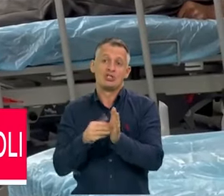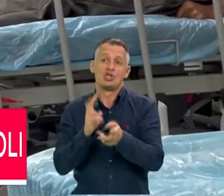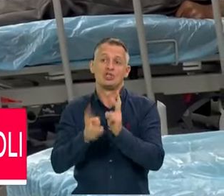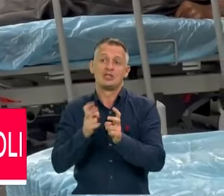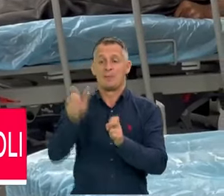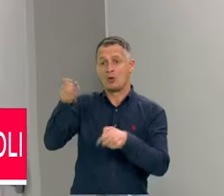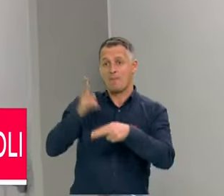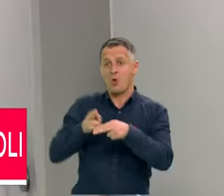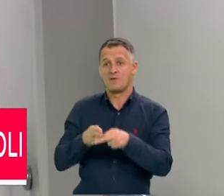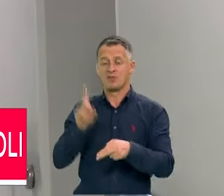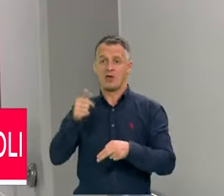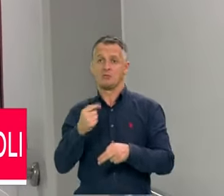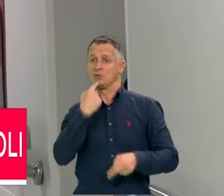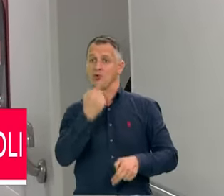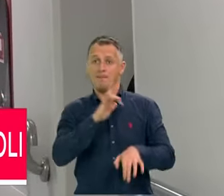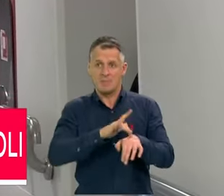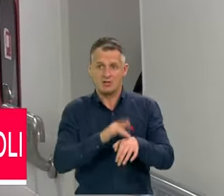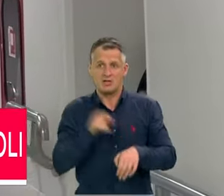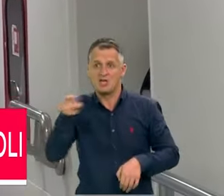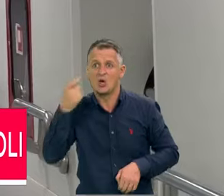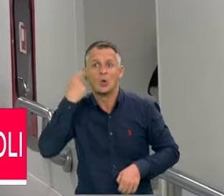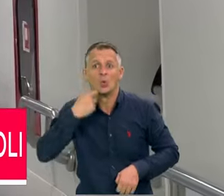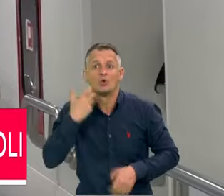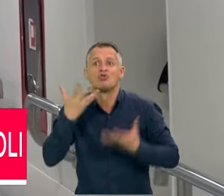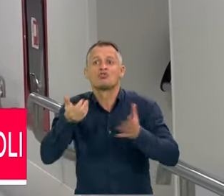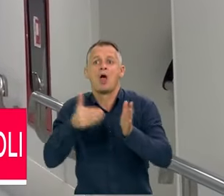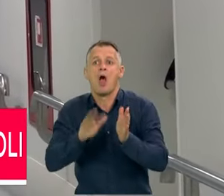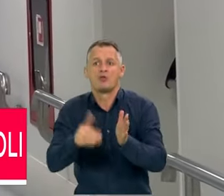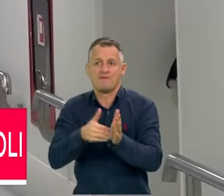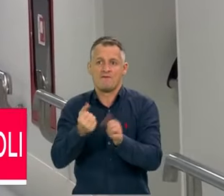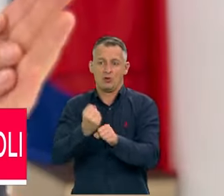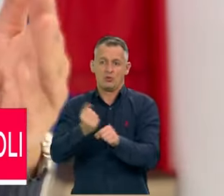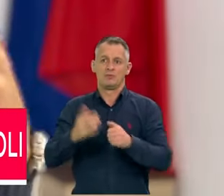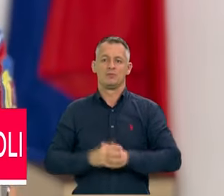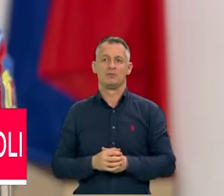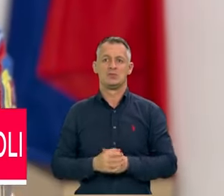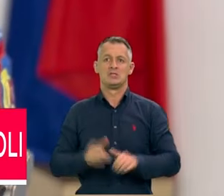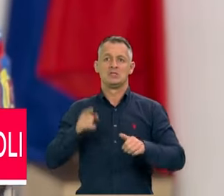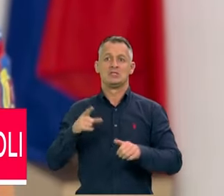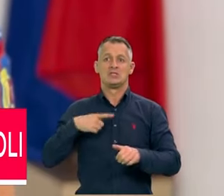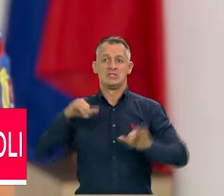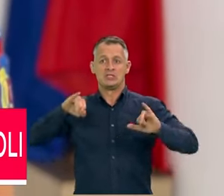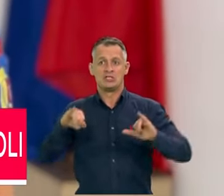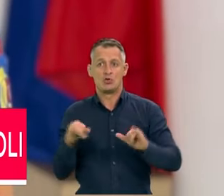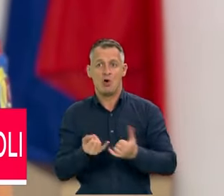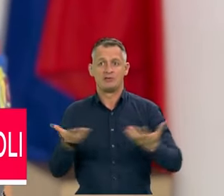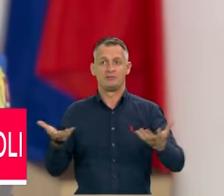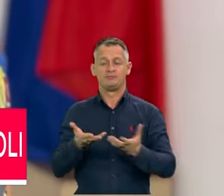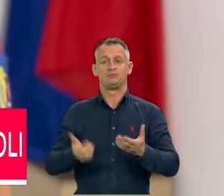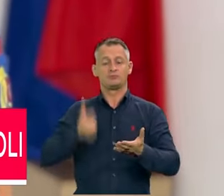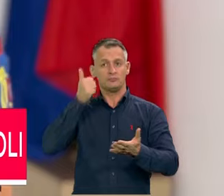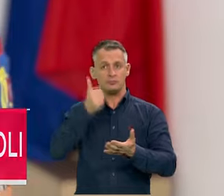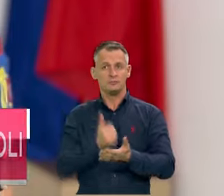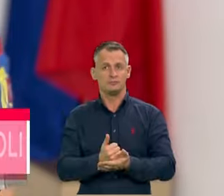bolnavi dar potrivit medicilor ei nu știu ce au de făcut sunt situații realmente care